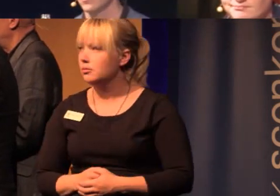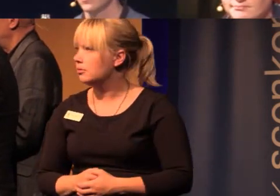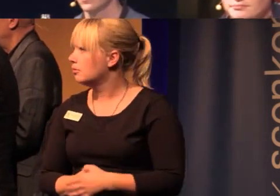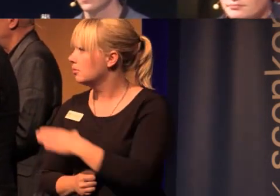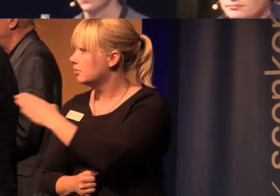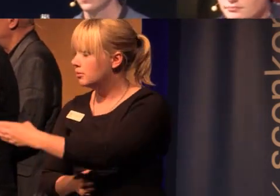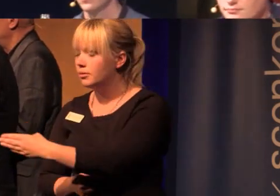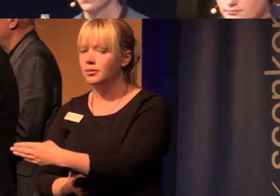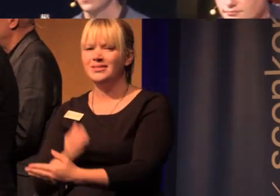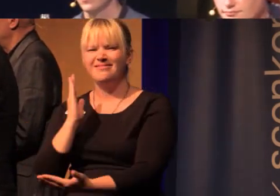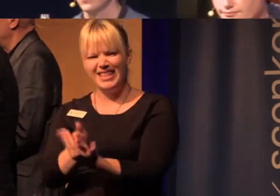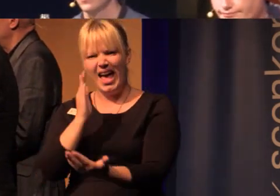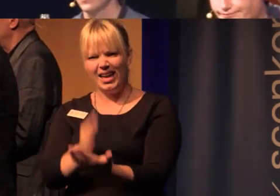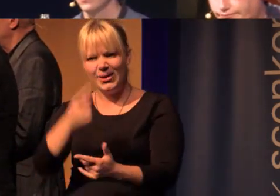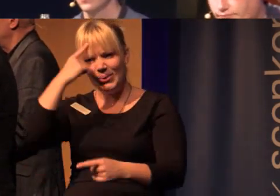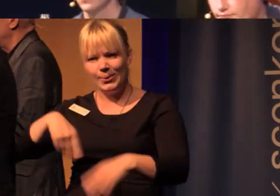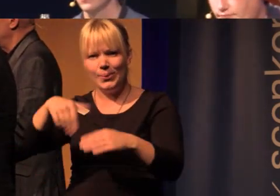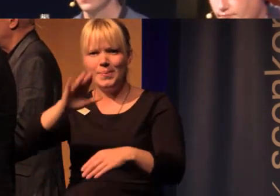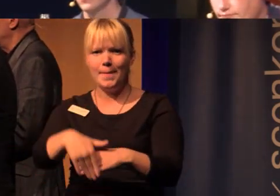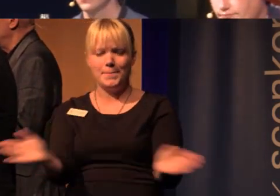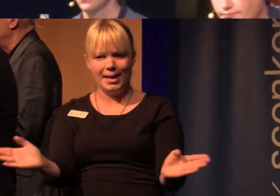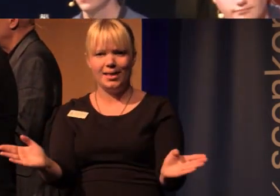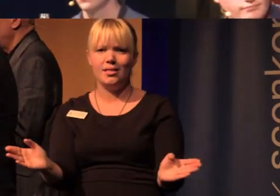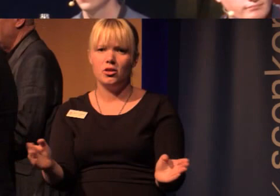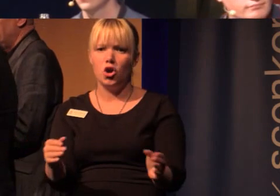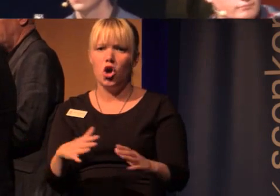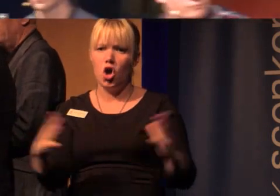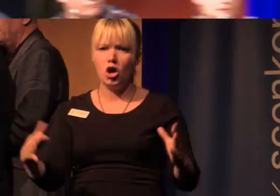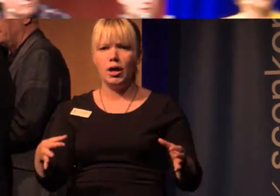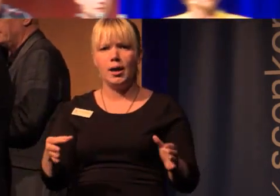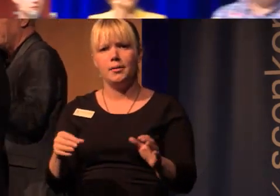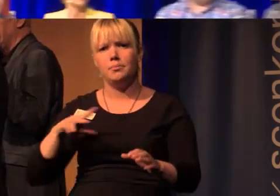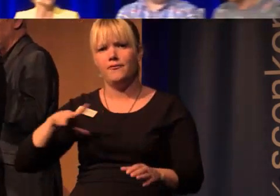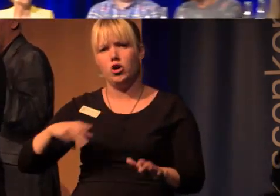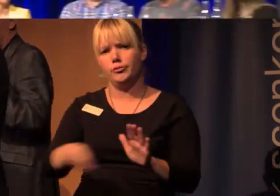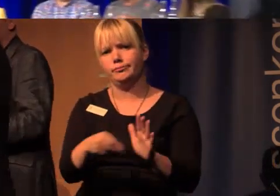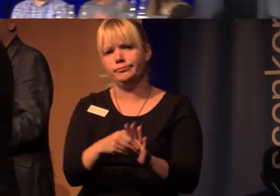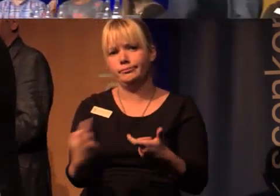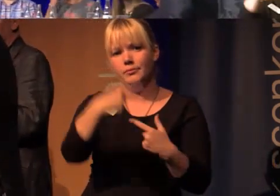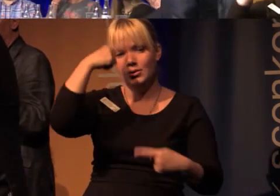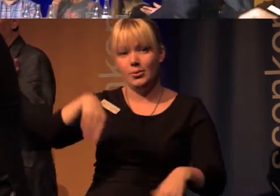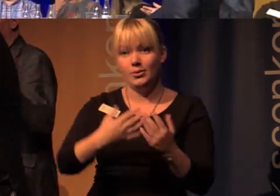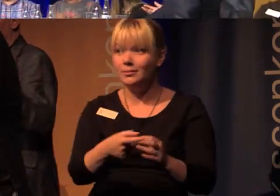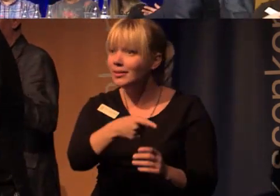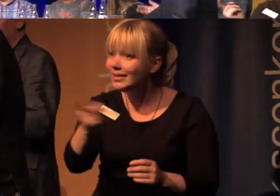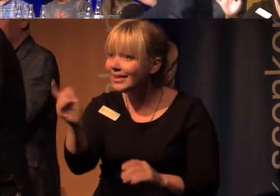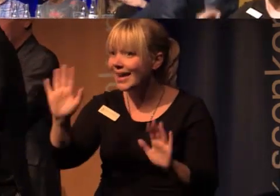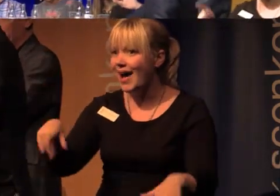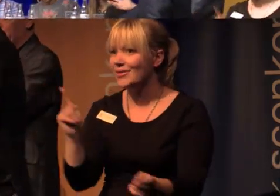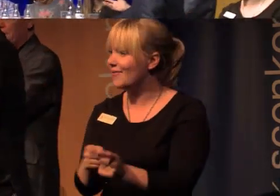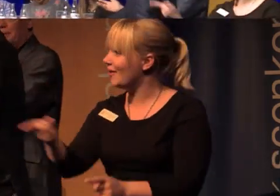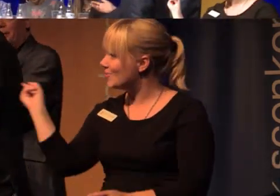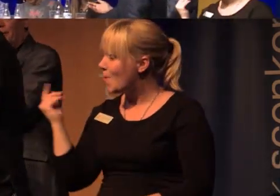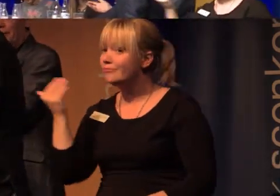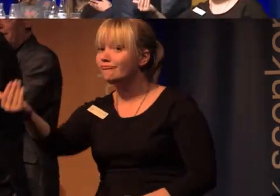Säkerställa en fri kultur och öka privata finanser till kulturen. Ja, nu har ni träffat morgondagens kulturpolitiker. Jag tycker